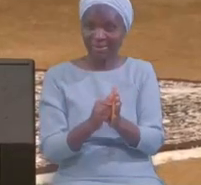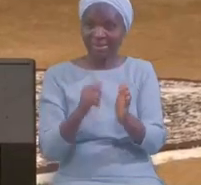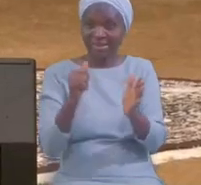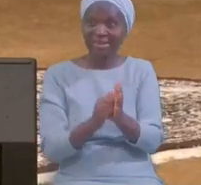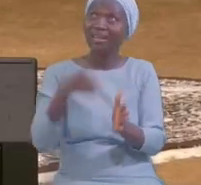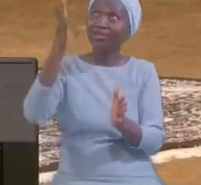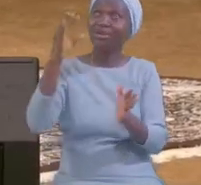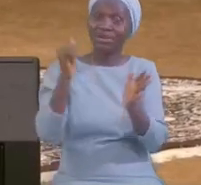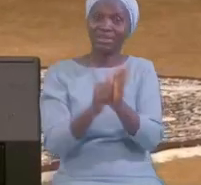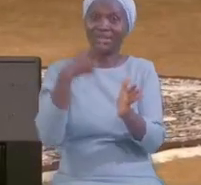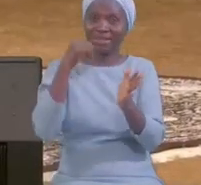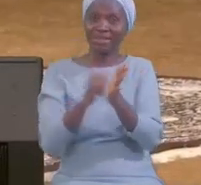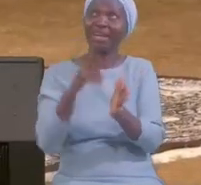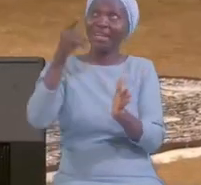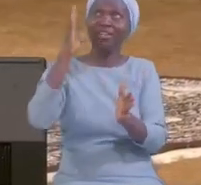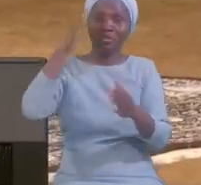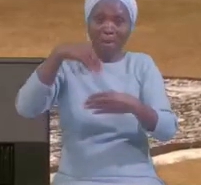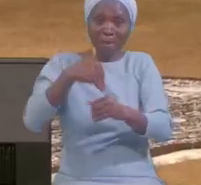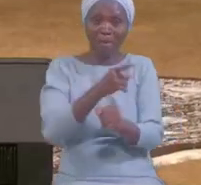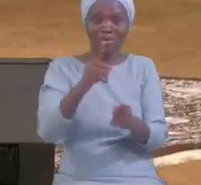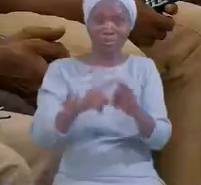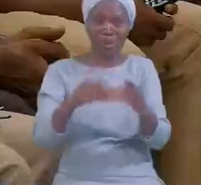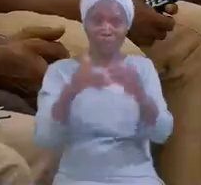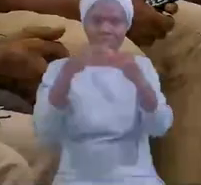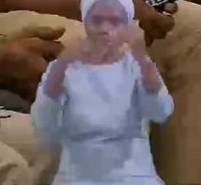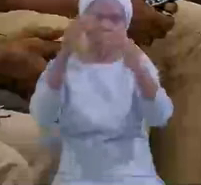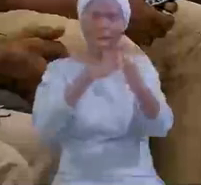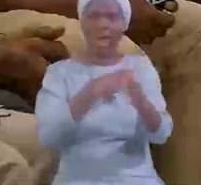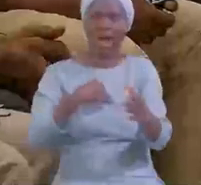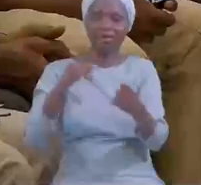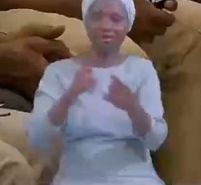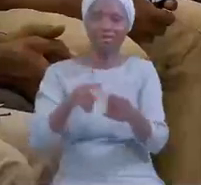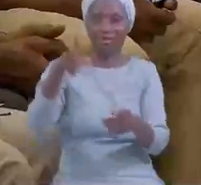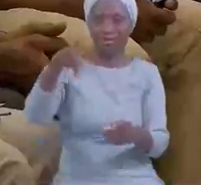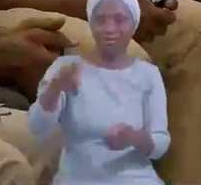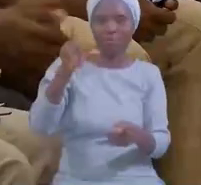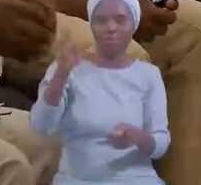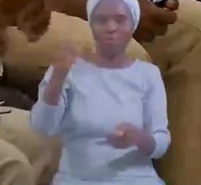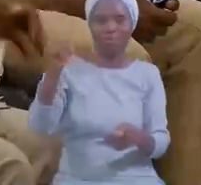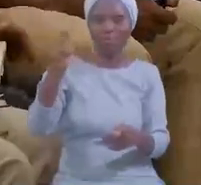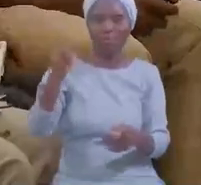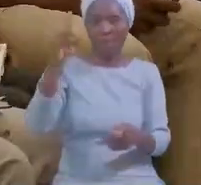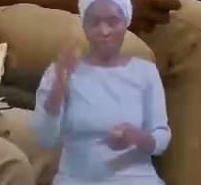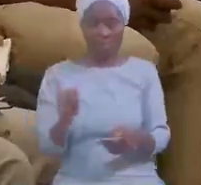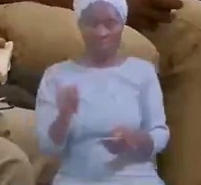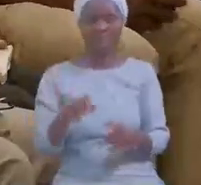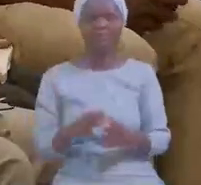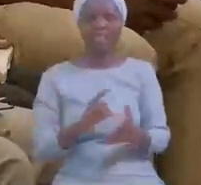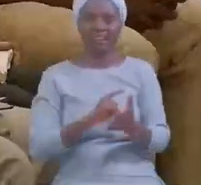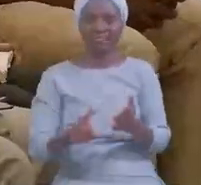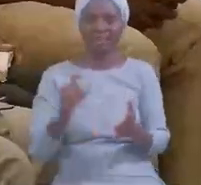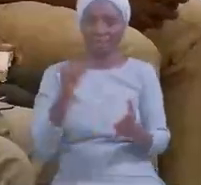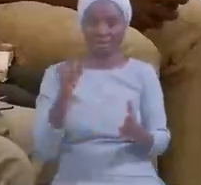fera bâtir et planter. Verset, il vous fera bâtir et planter.